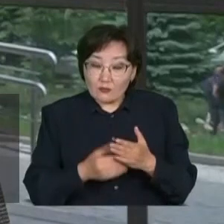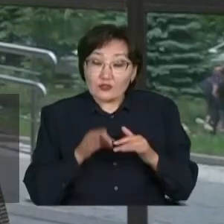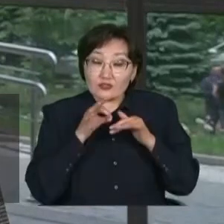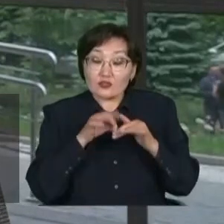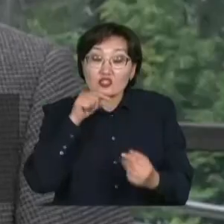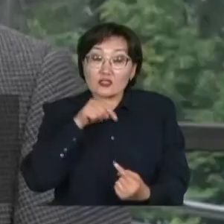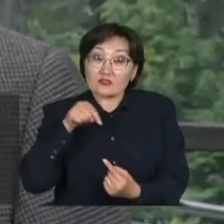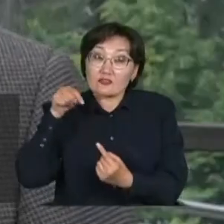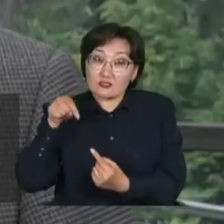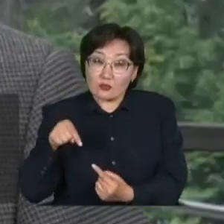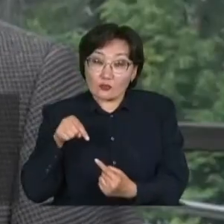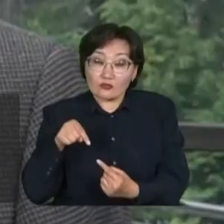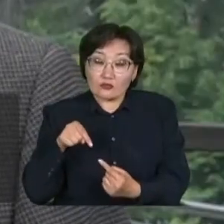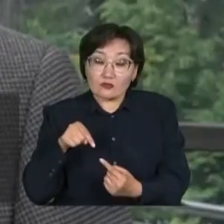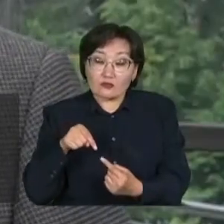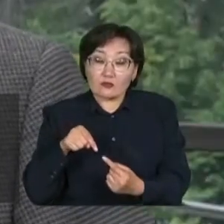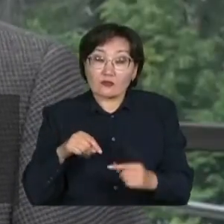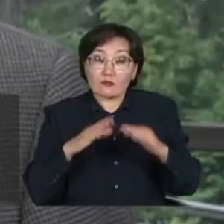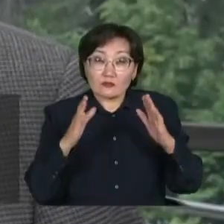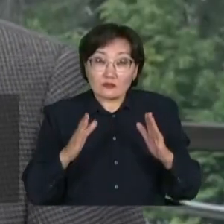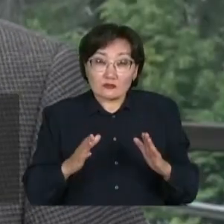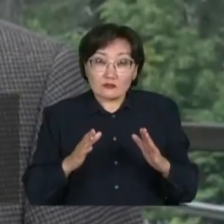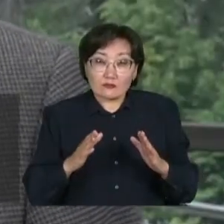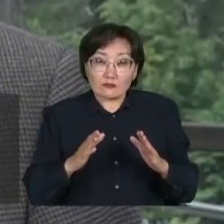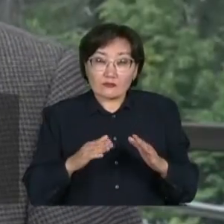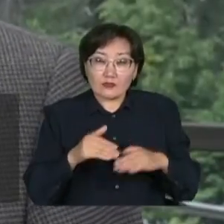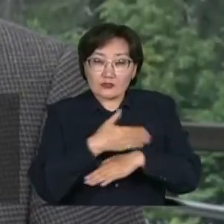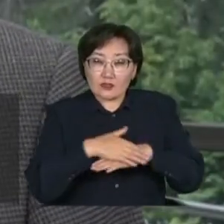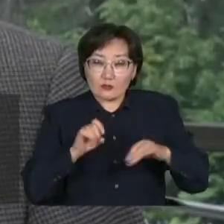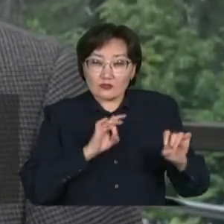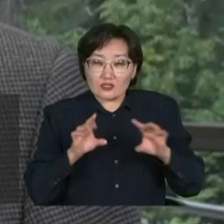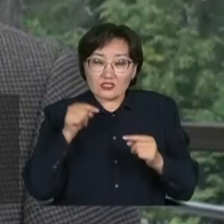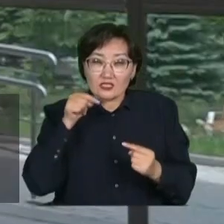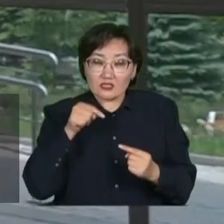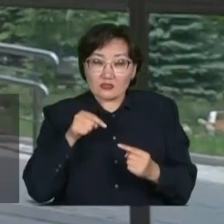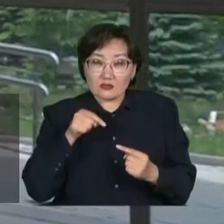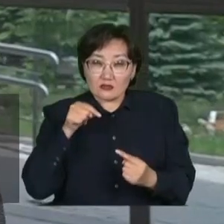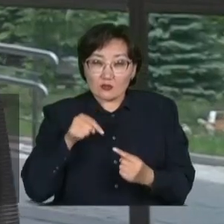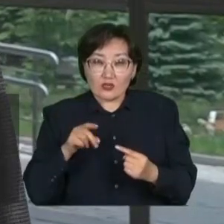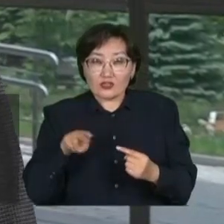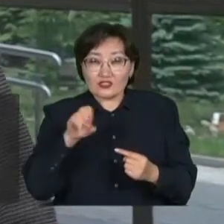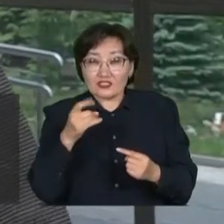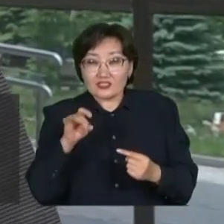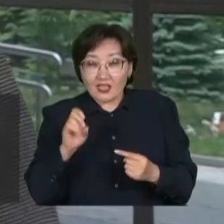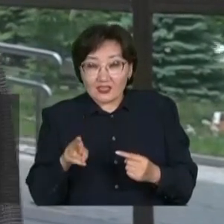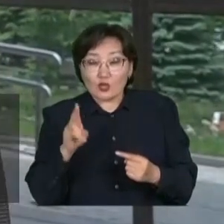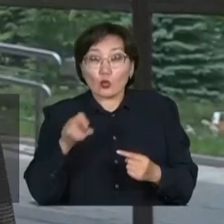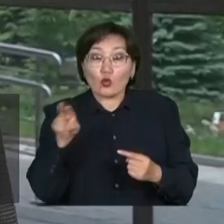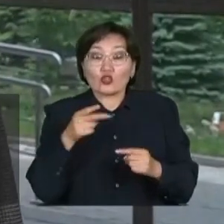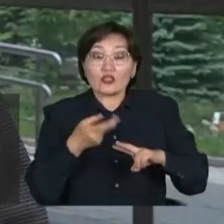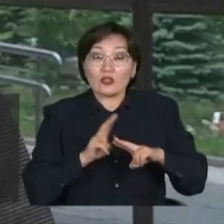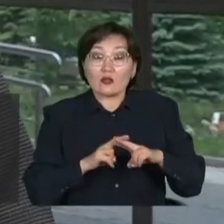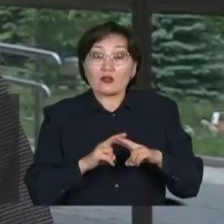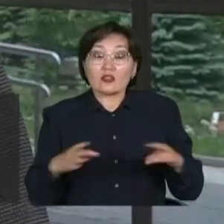в соответствие принадлежащих им объектов навигации и наружной рекламы в соответствии с этим с дизайн-кодом. Дизайн-код – это